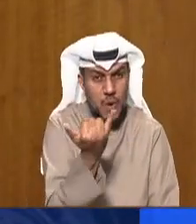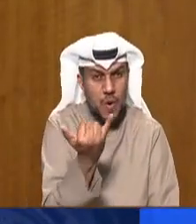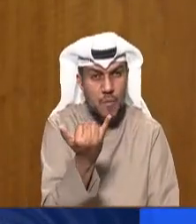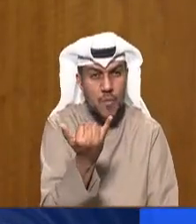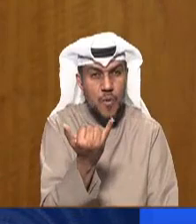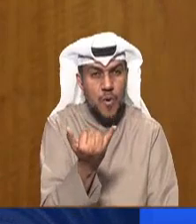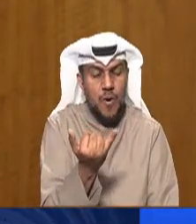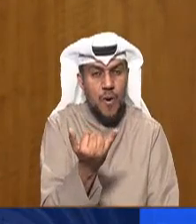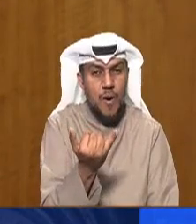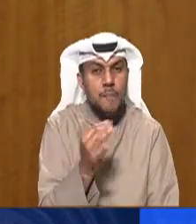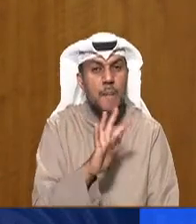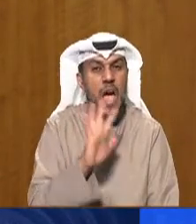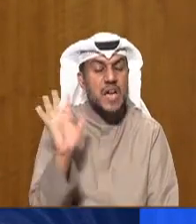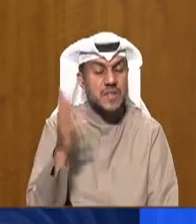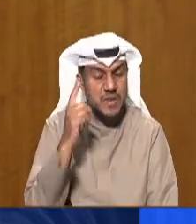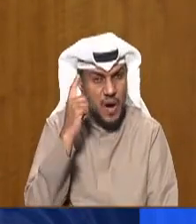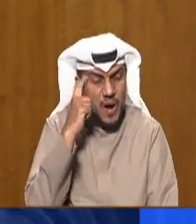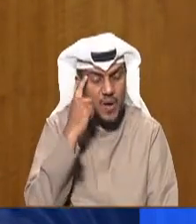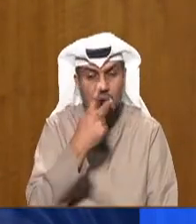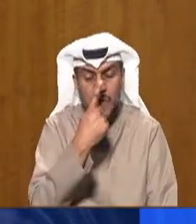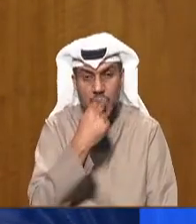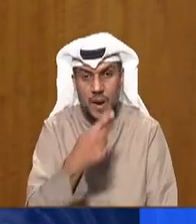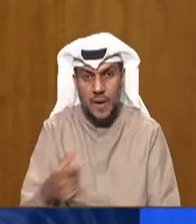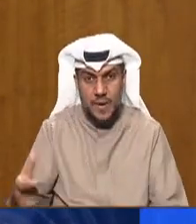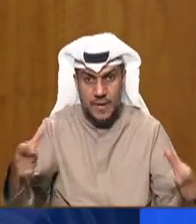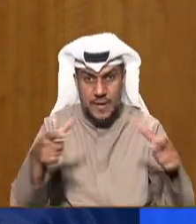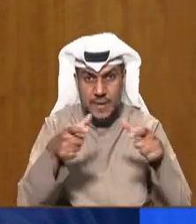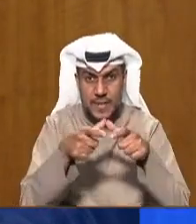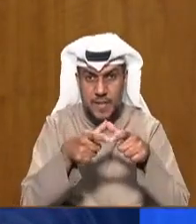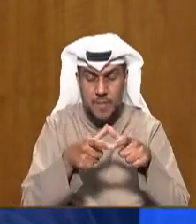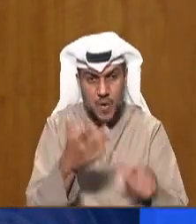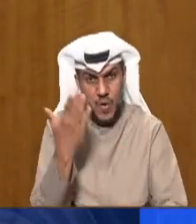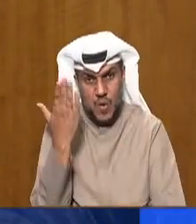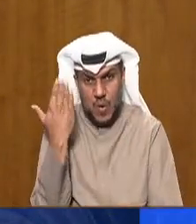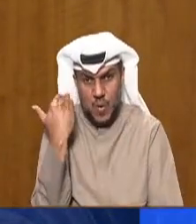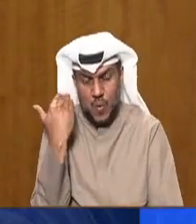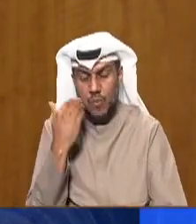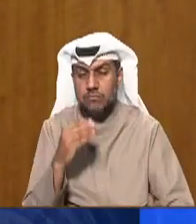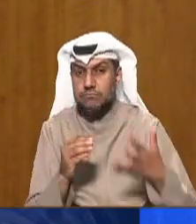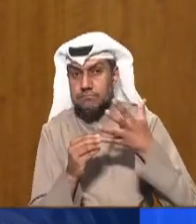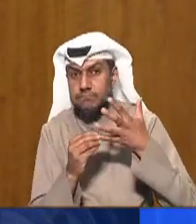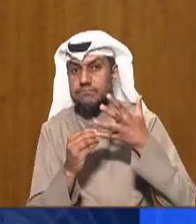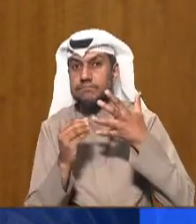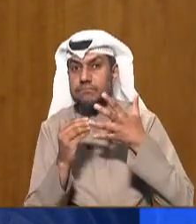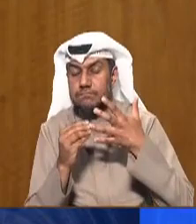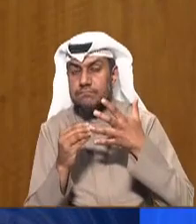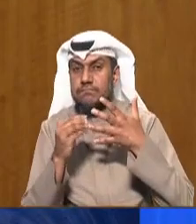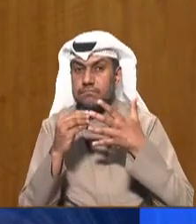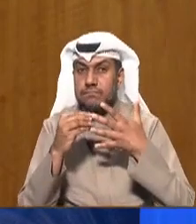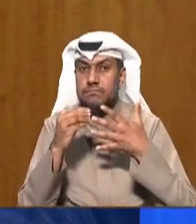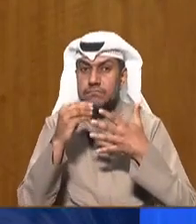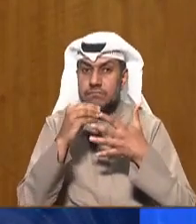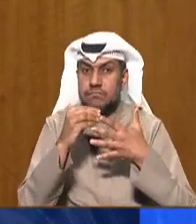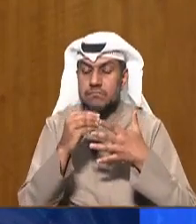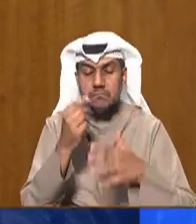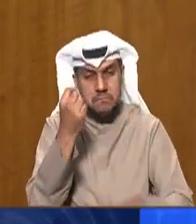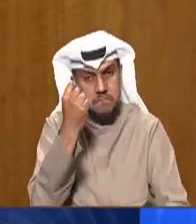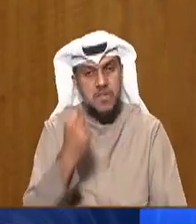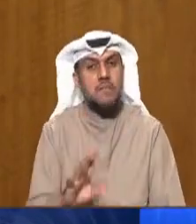إن كل إجراءات قمنا فيها بالسابق بكل مرحلة من مراحل الوباء كانت إجراءات